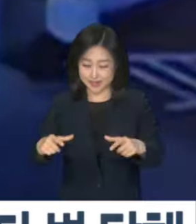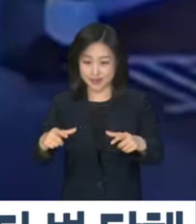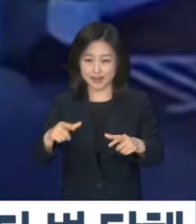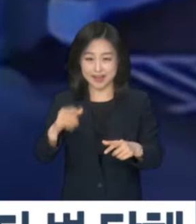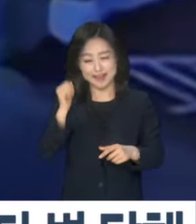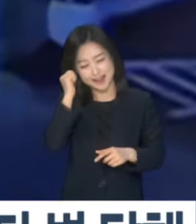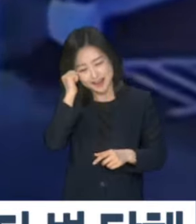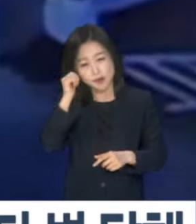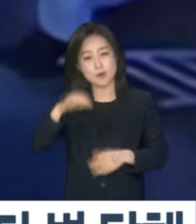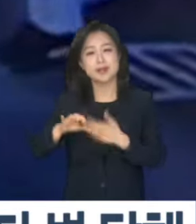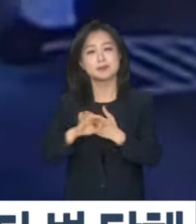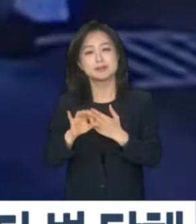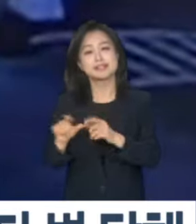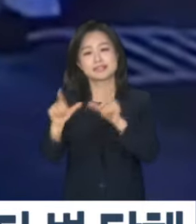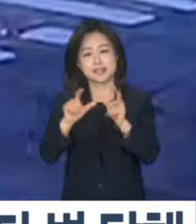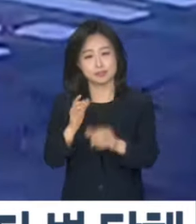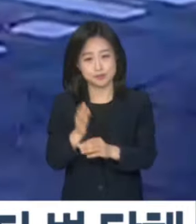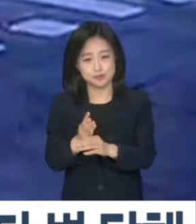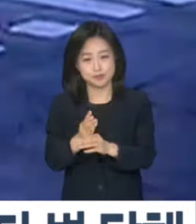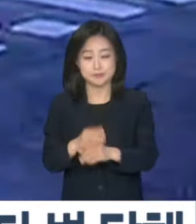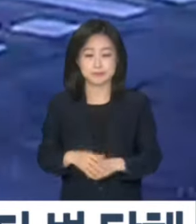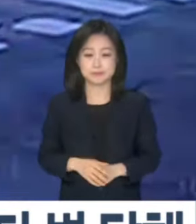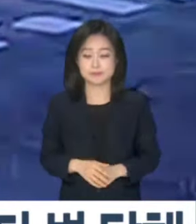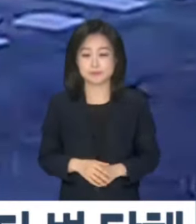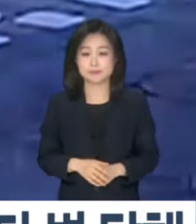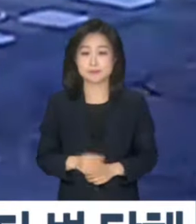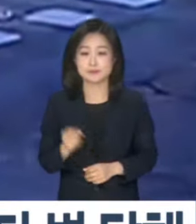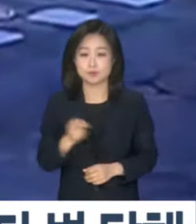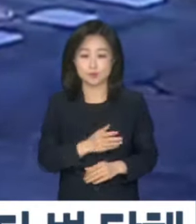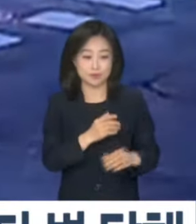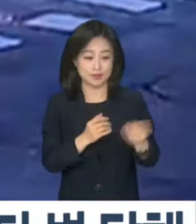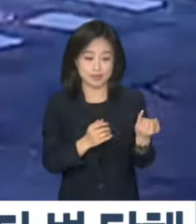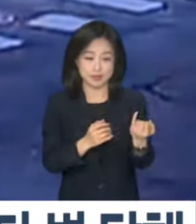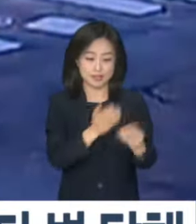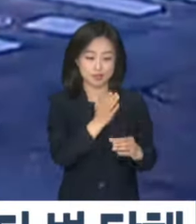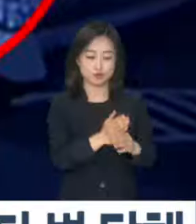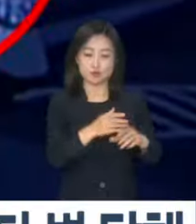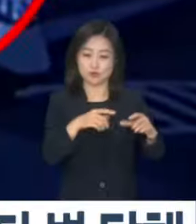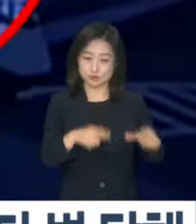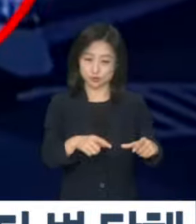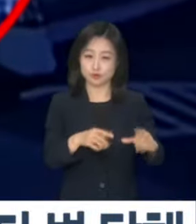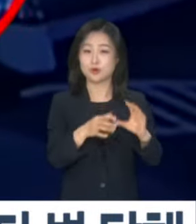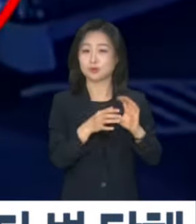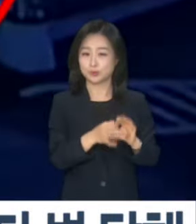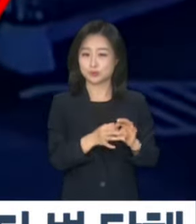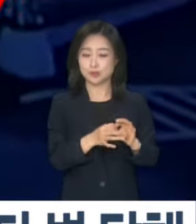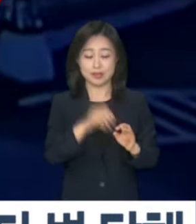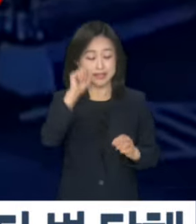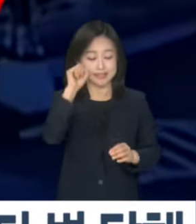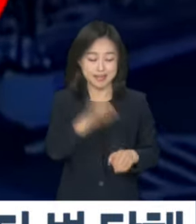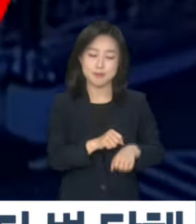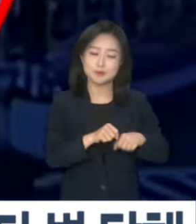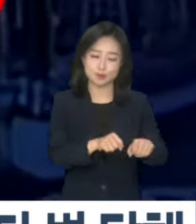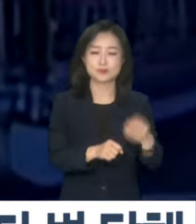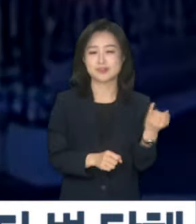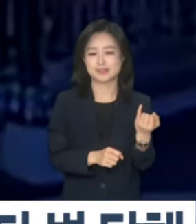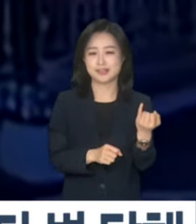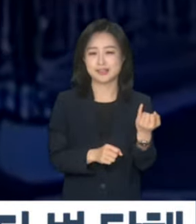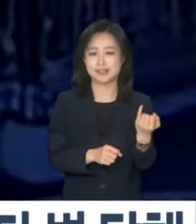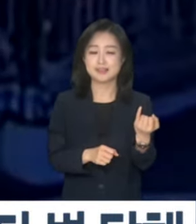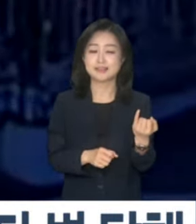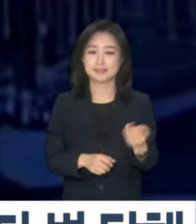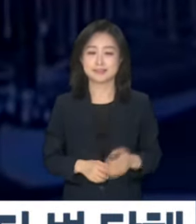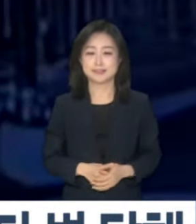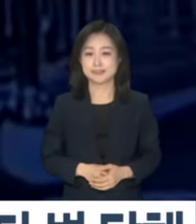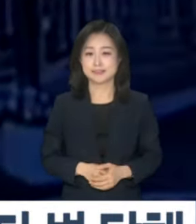것으로 확인됐습니다. 피해자 A씨는 중구청 용역업체에 소속된 환경미화원으로 이른 새벽 청소 업무를 하다가 변을